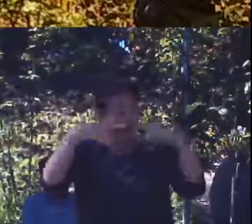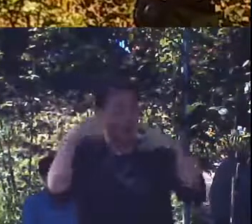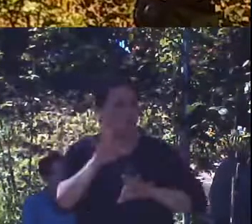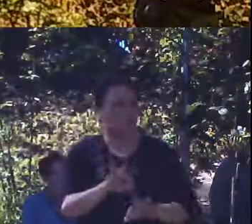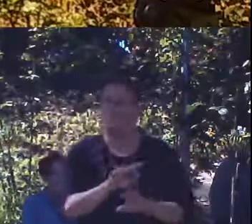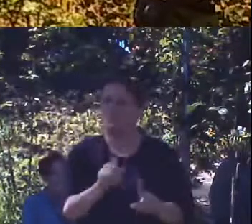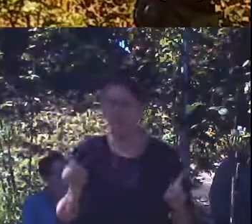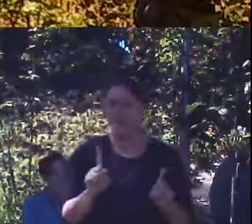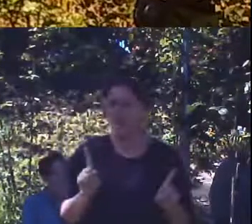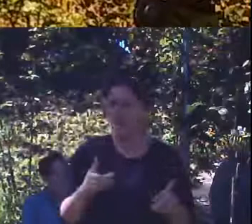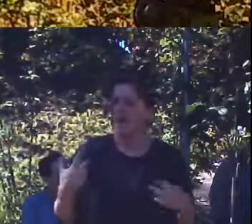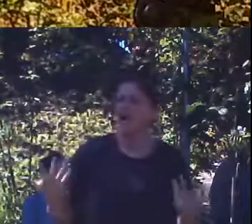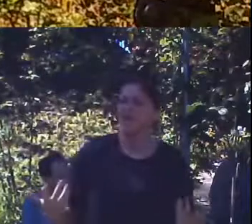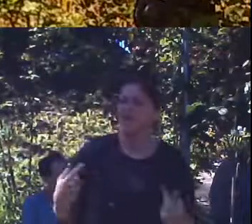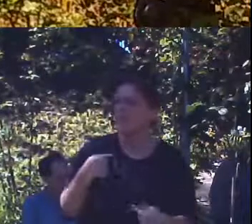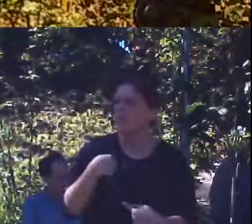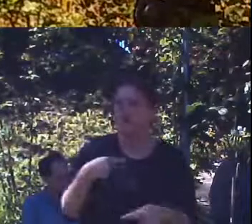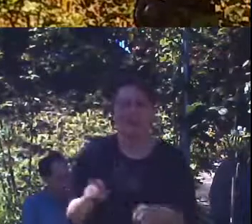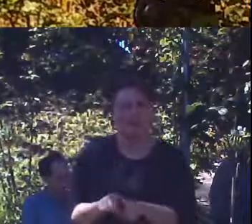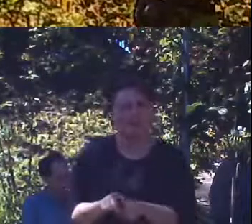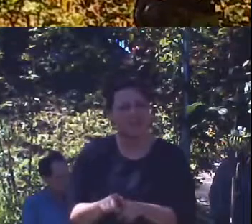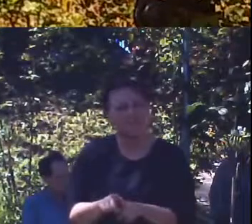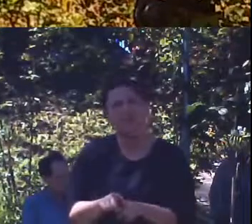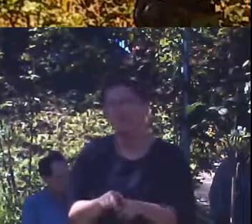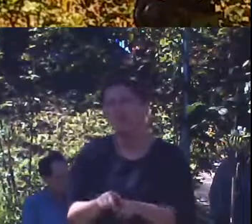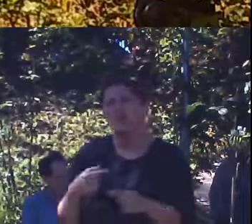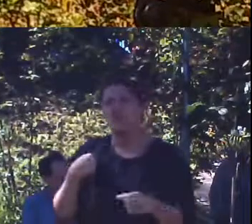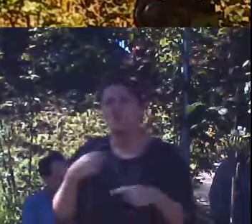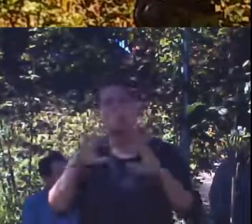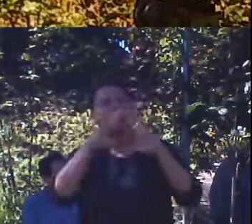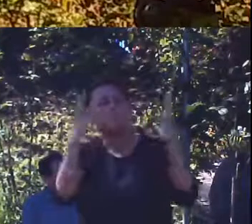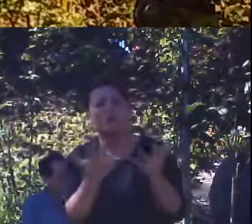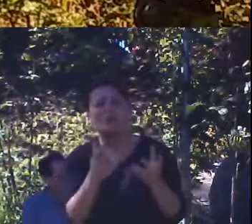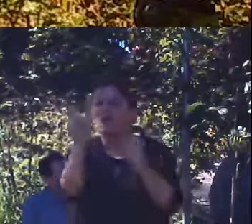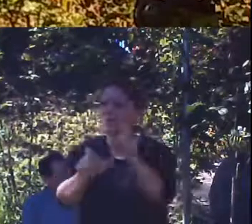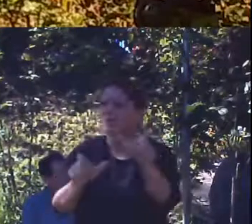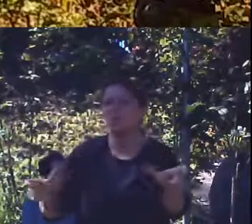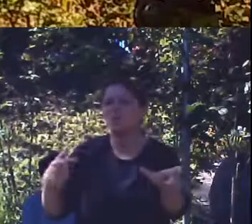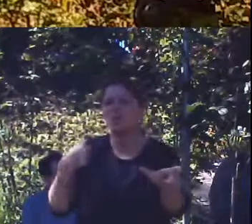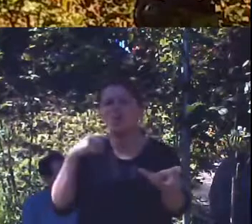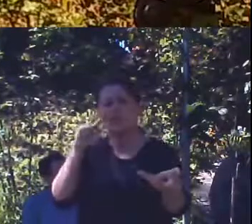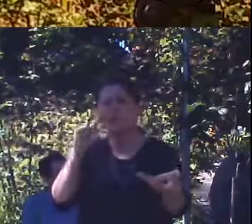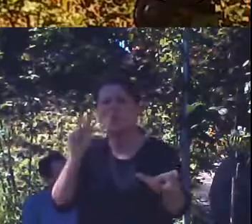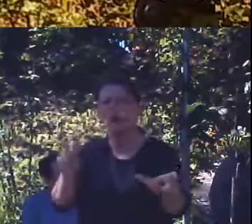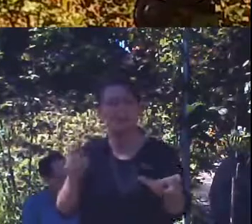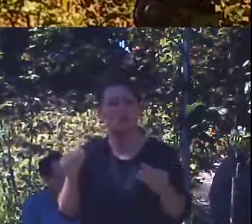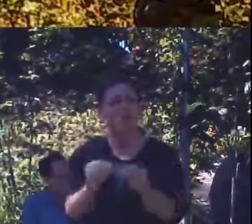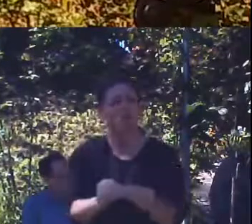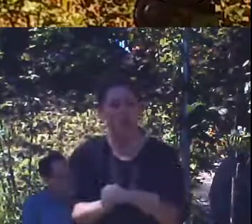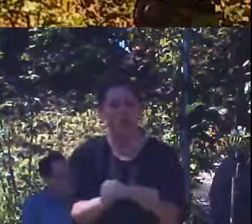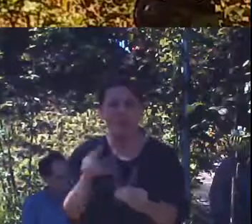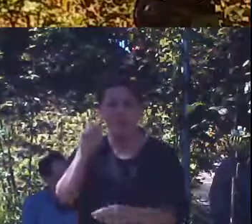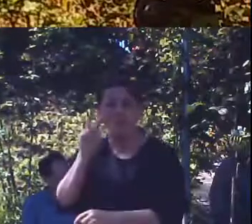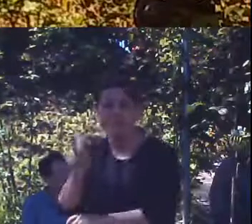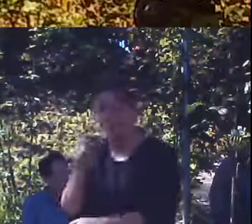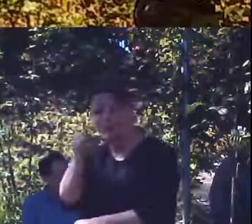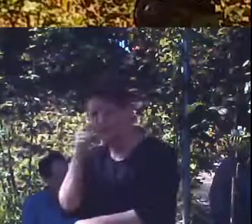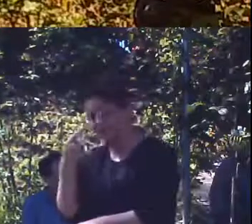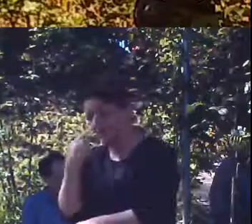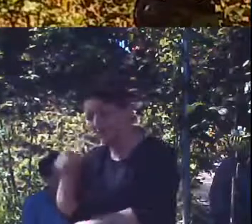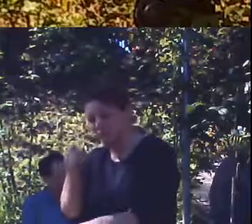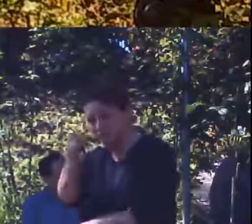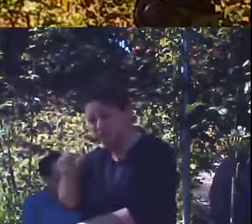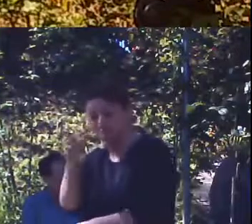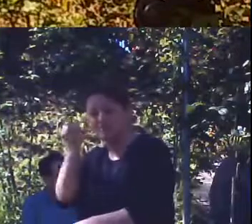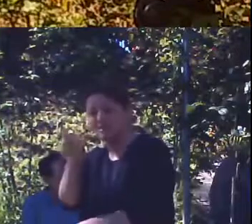su questo mondo su questo tempo lo sguardo di chi condanna e lo sguardo di chi